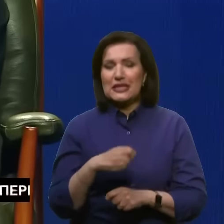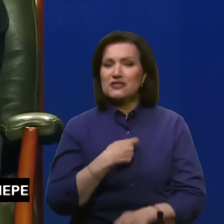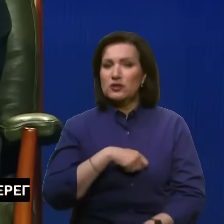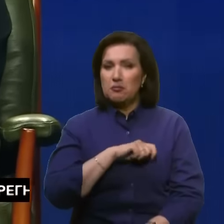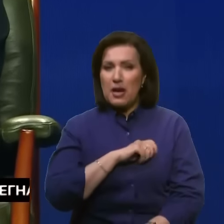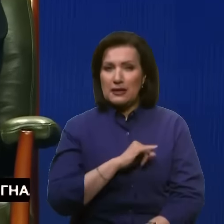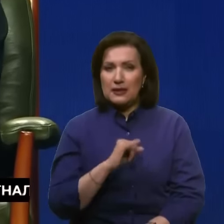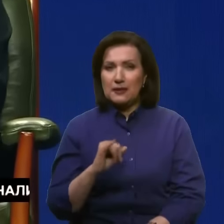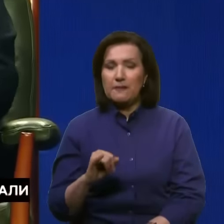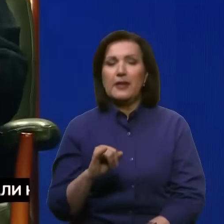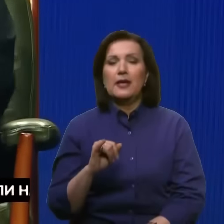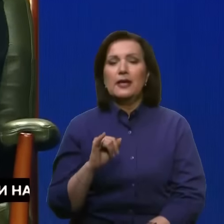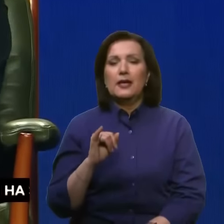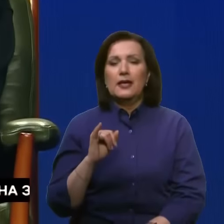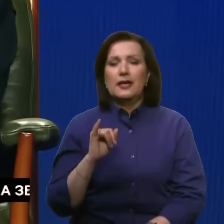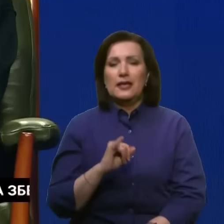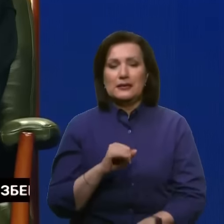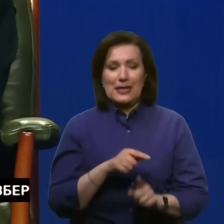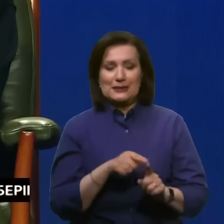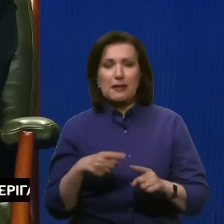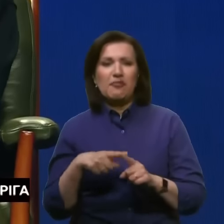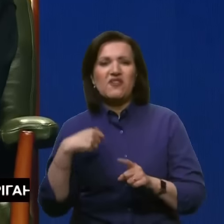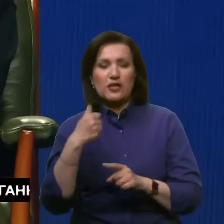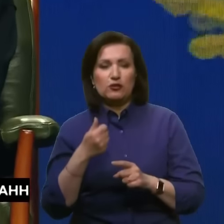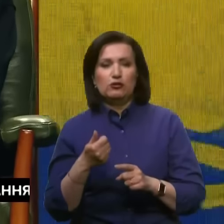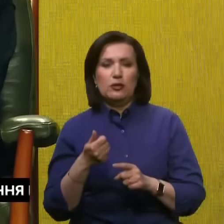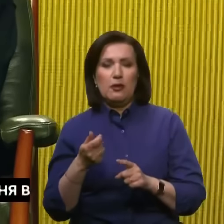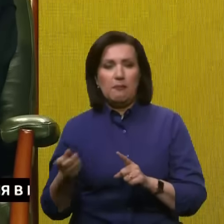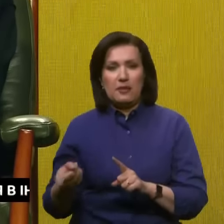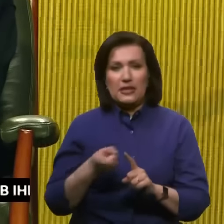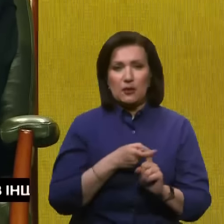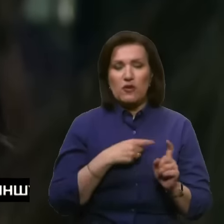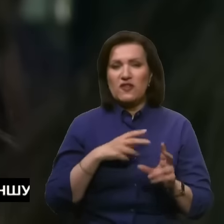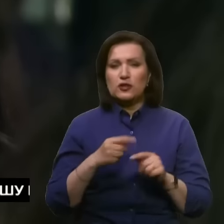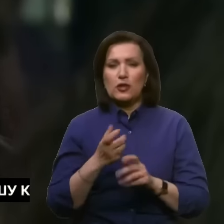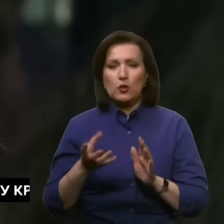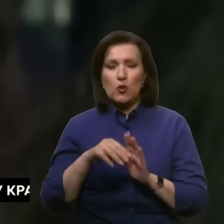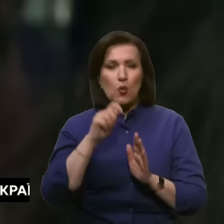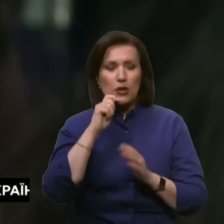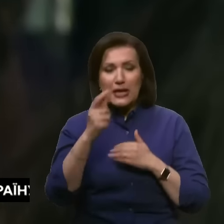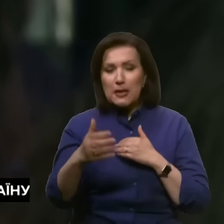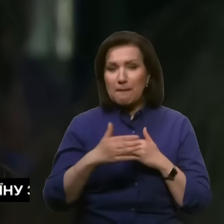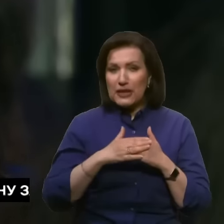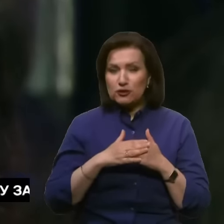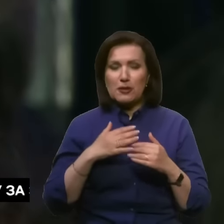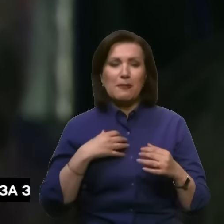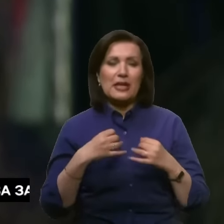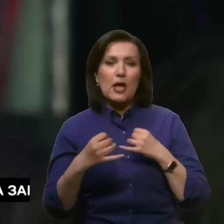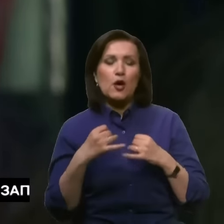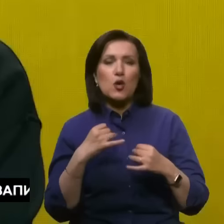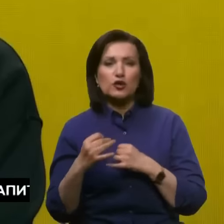Іспанії в ЄС це півріччя підтягнула. Я вважаю, до України ближче. Ми з ним